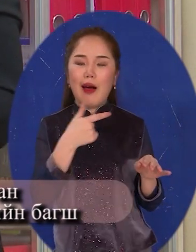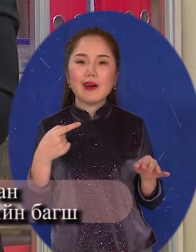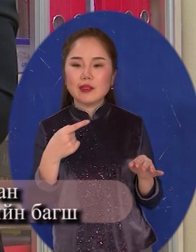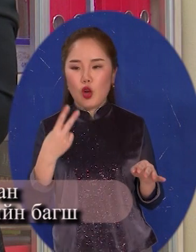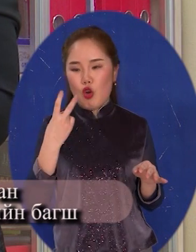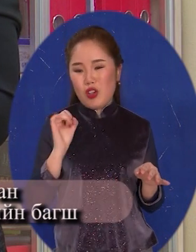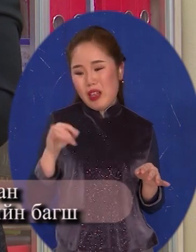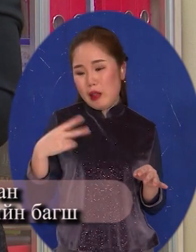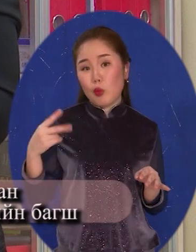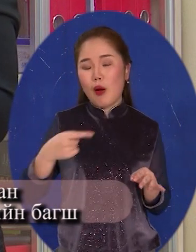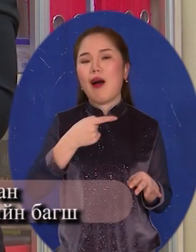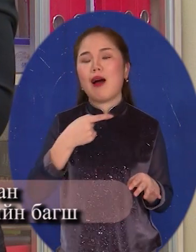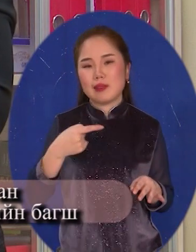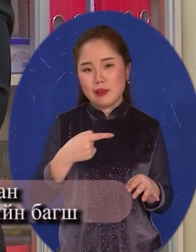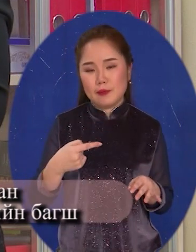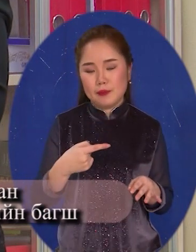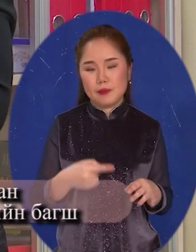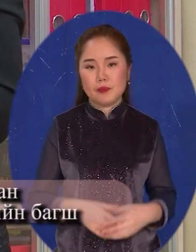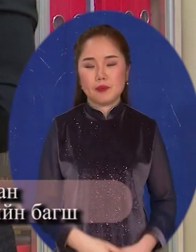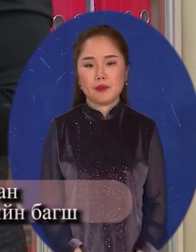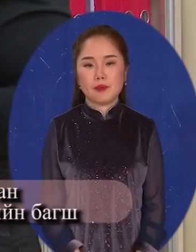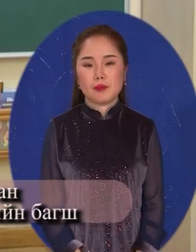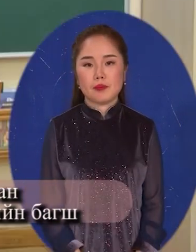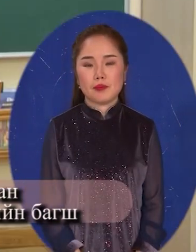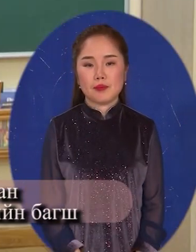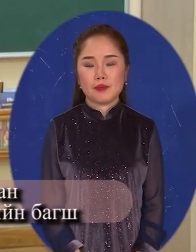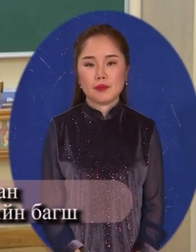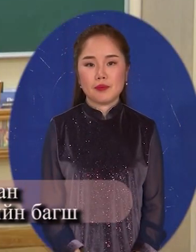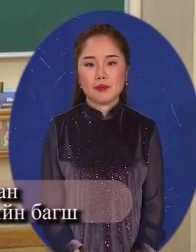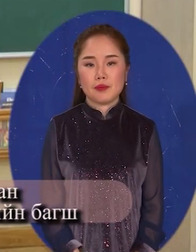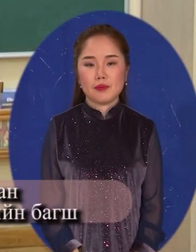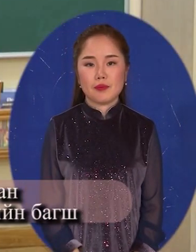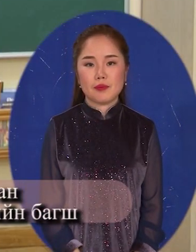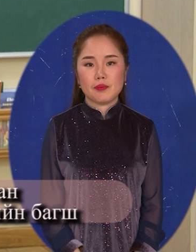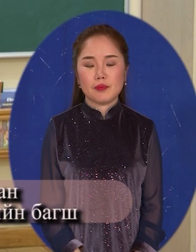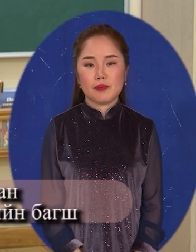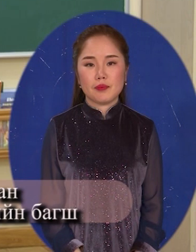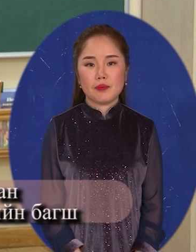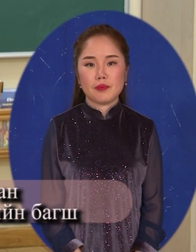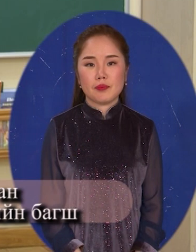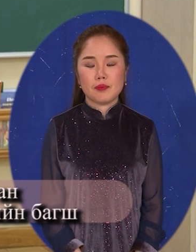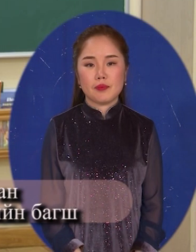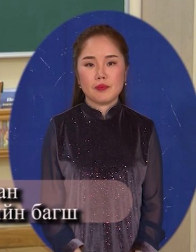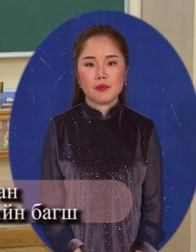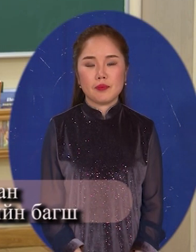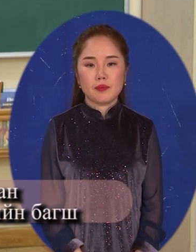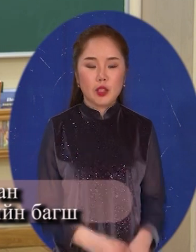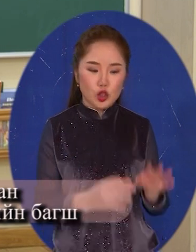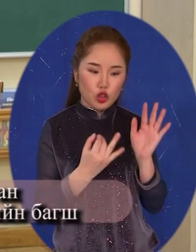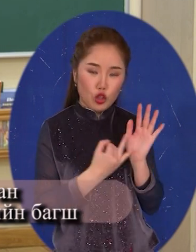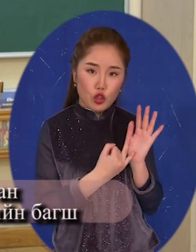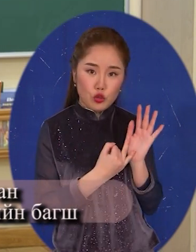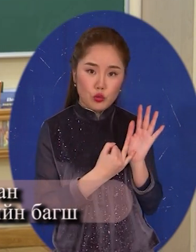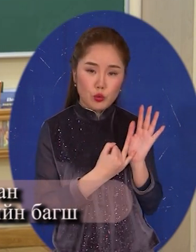қосқанда 718 болады екен. Ал енді жатқа кеміту тәсілін үйретейін.